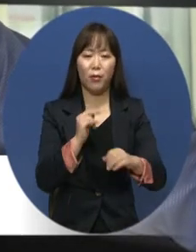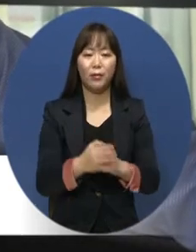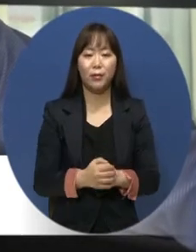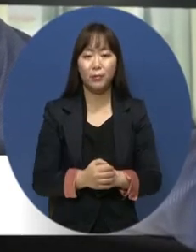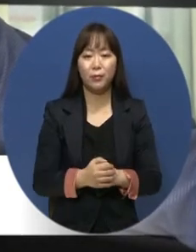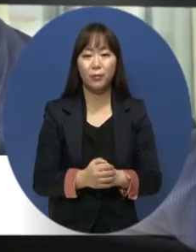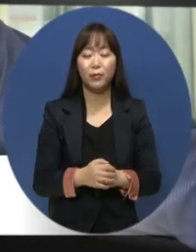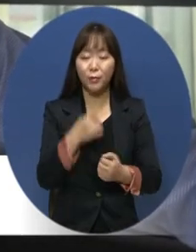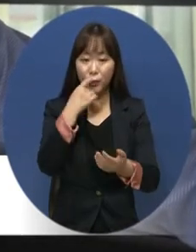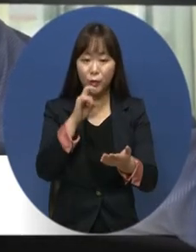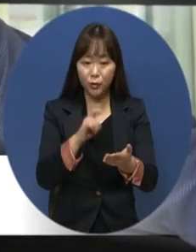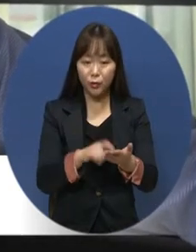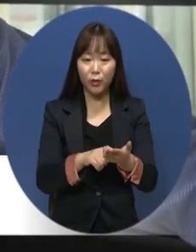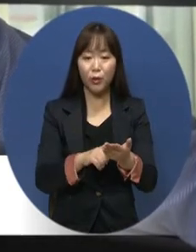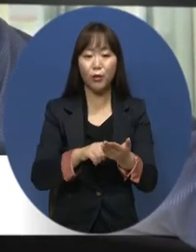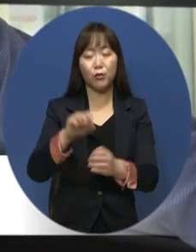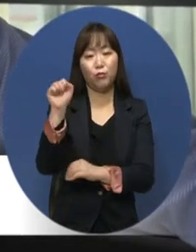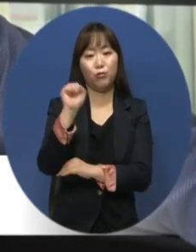편안하고요. 쉽게